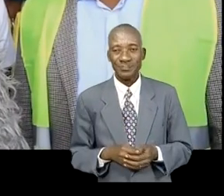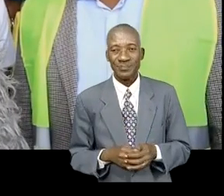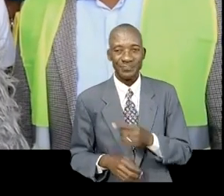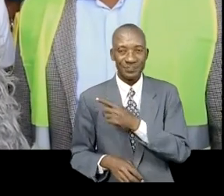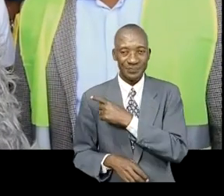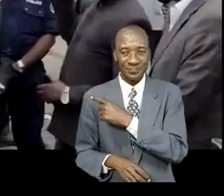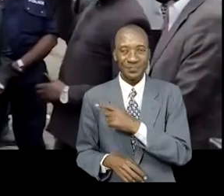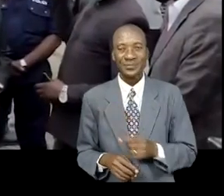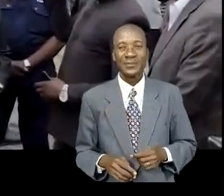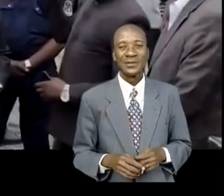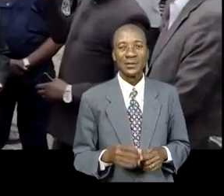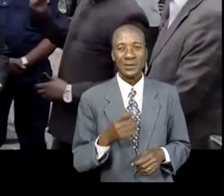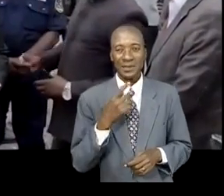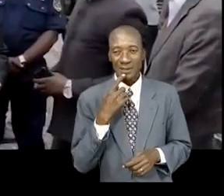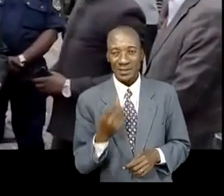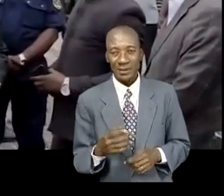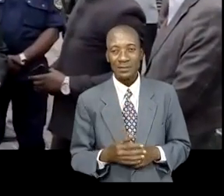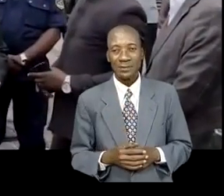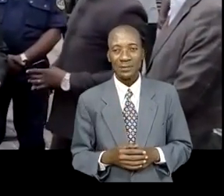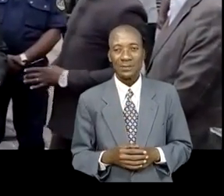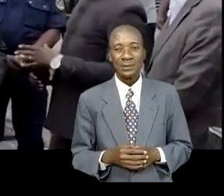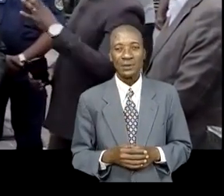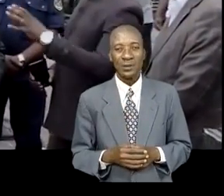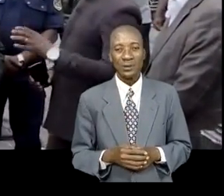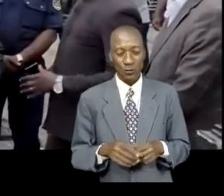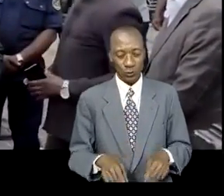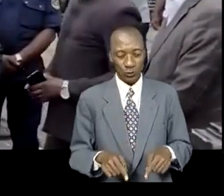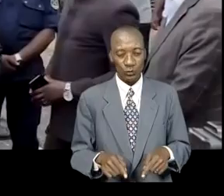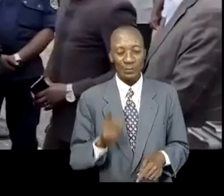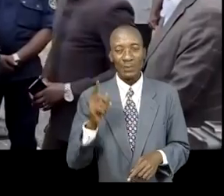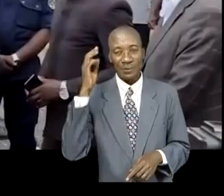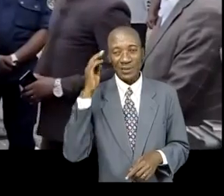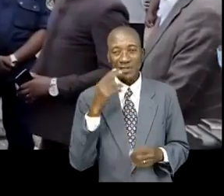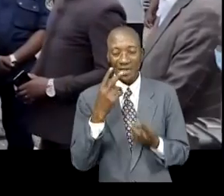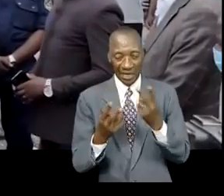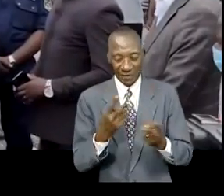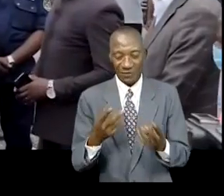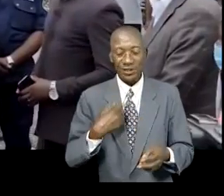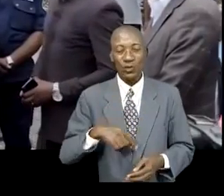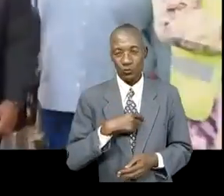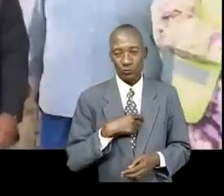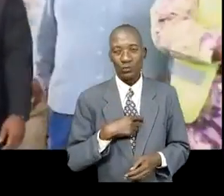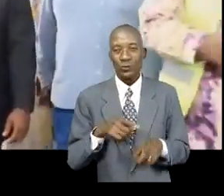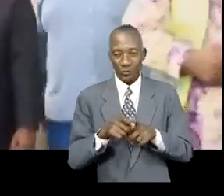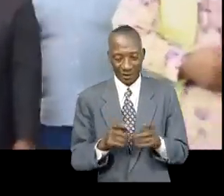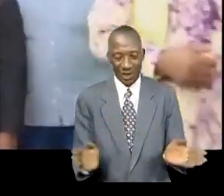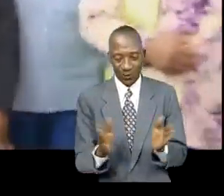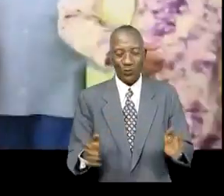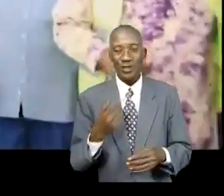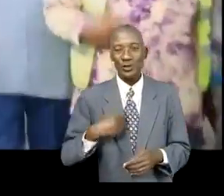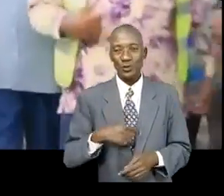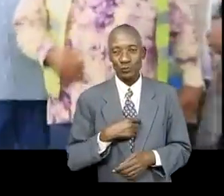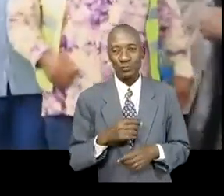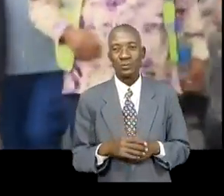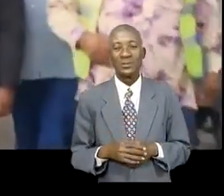C'est un énorme honneur pour nous d'avoir cette visite aujourd'hui. Et ça remonte le moral de toute l'équipe. Pour les ministres des